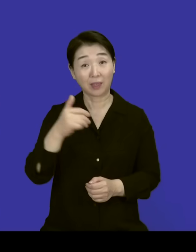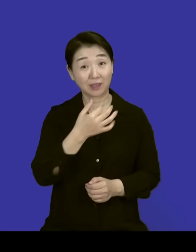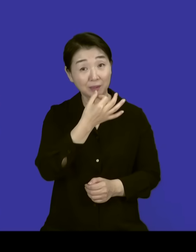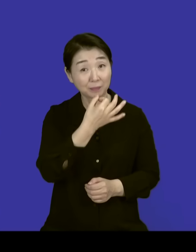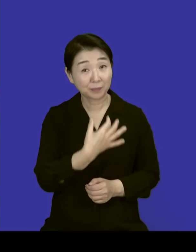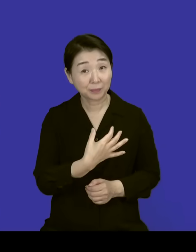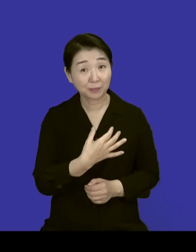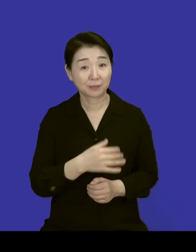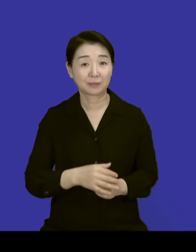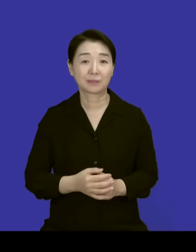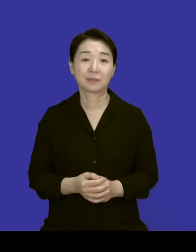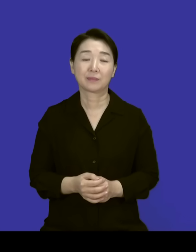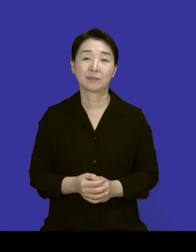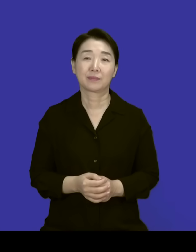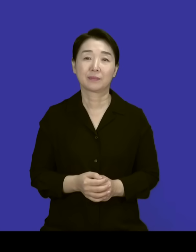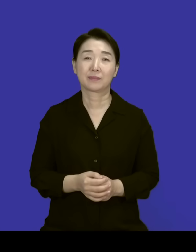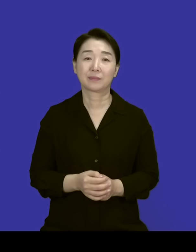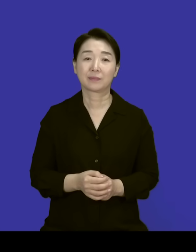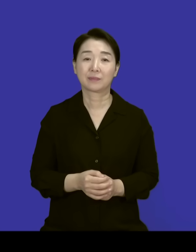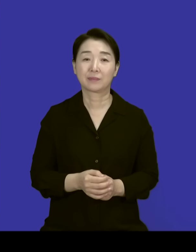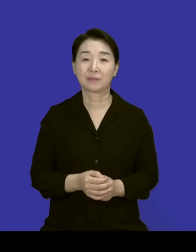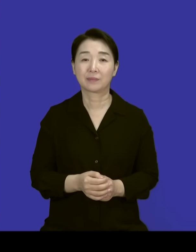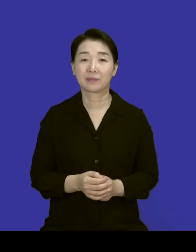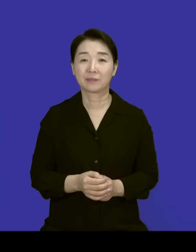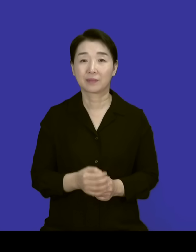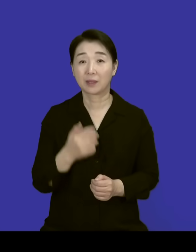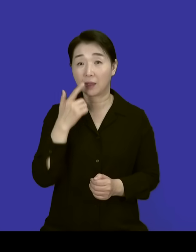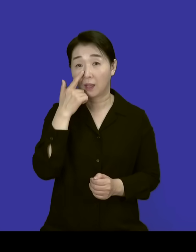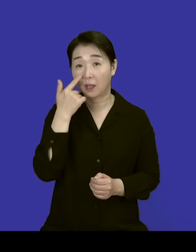한동안. 네, 아버지가